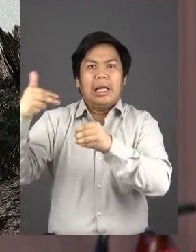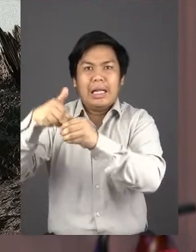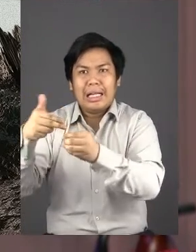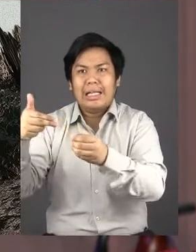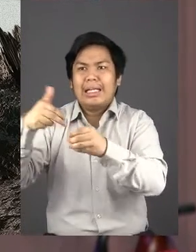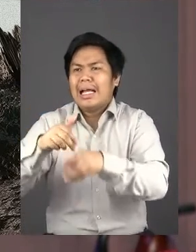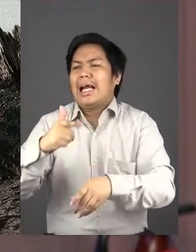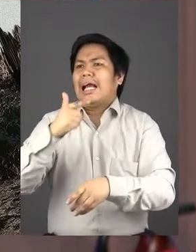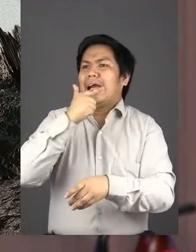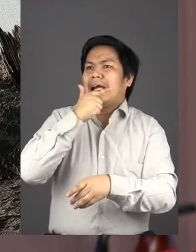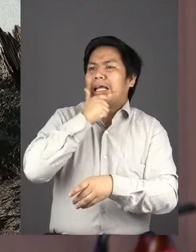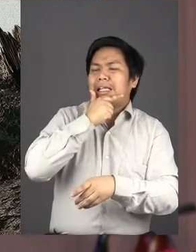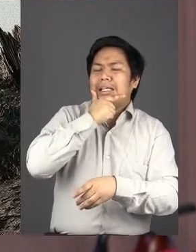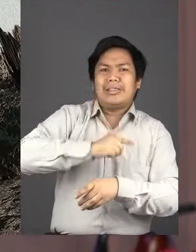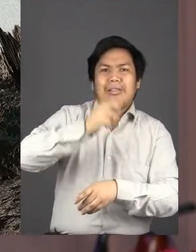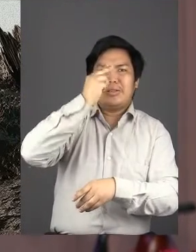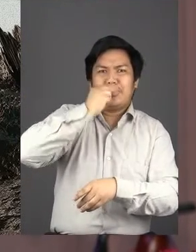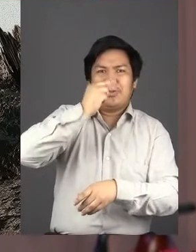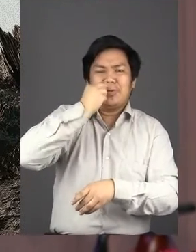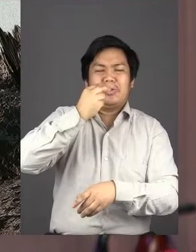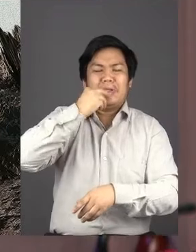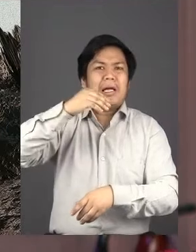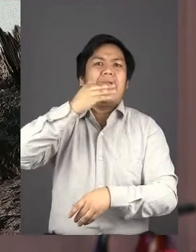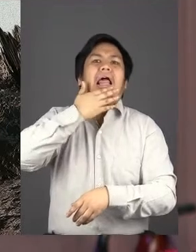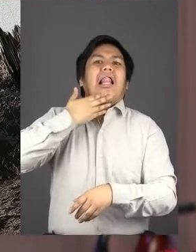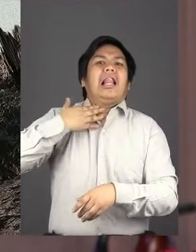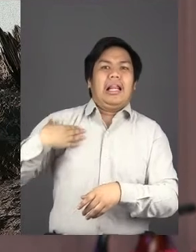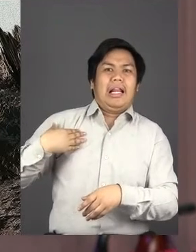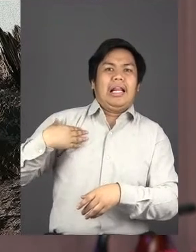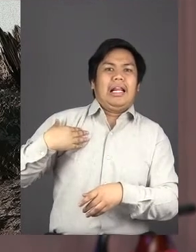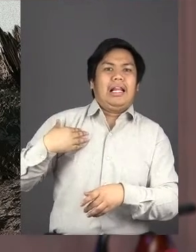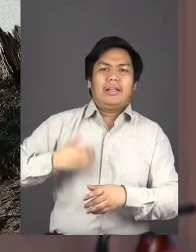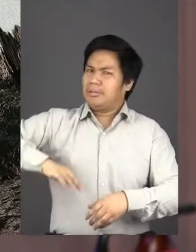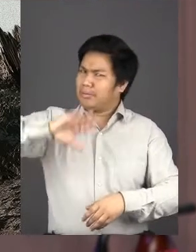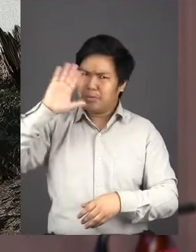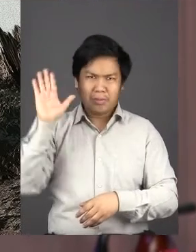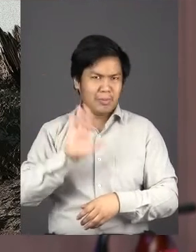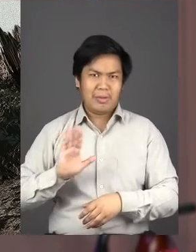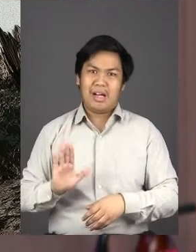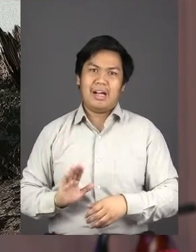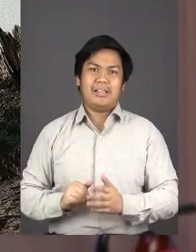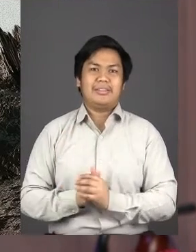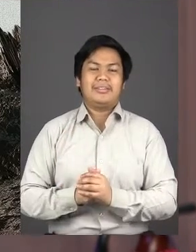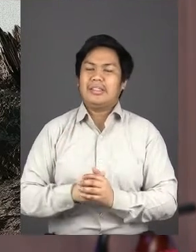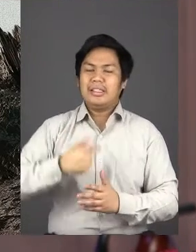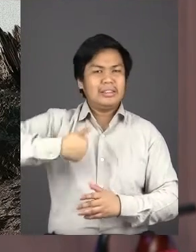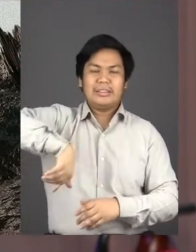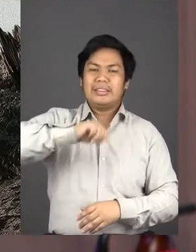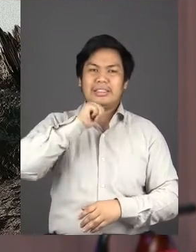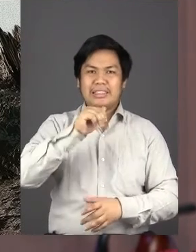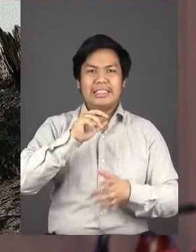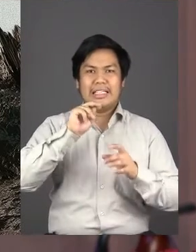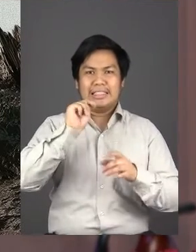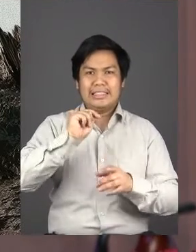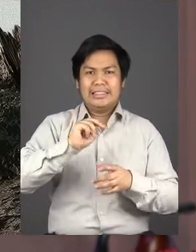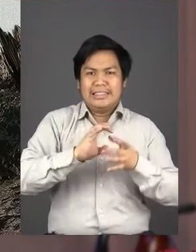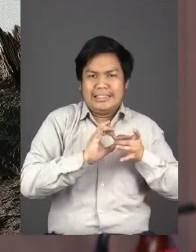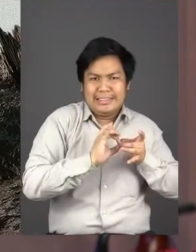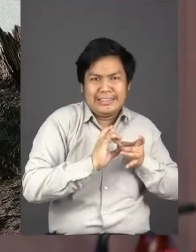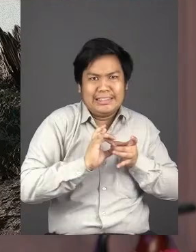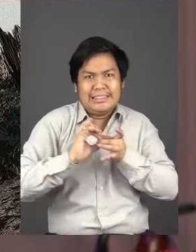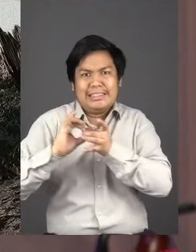Nakikitawa ka sa green jokes nila. Hindi daw tayo dapat maging ganong kalalim ang